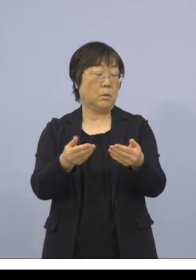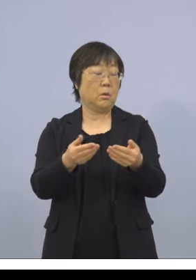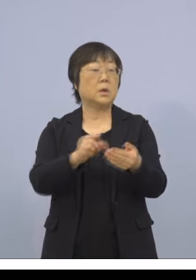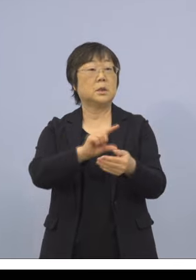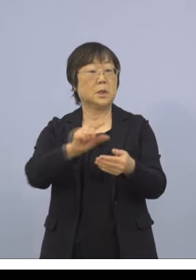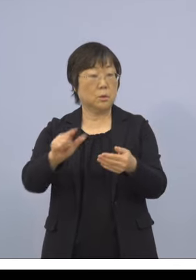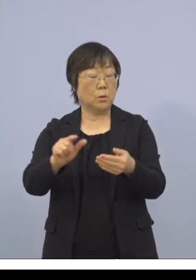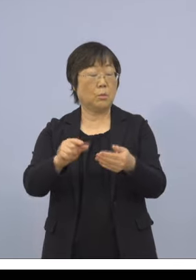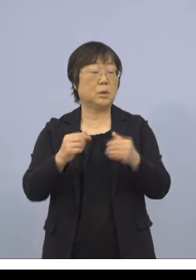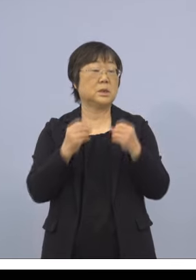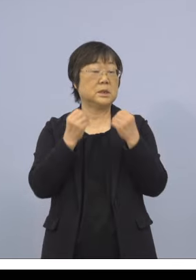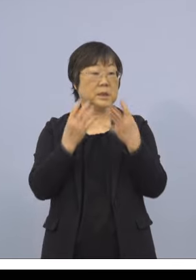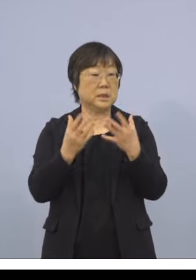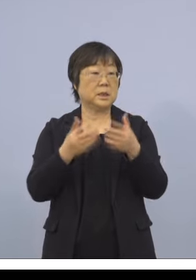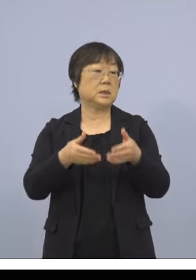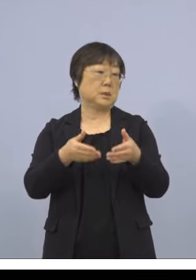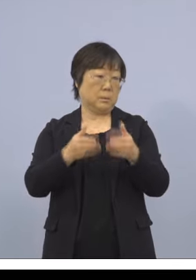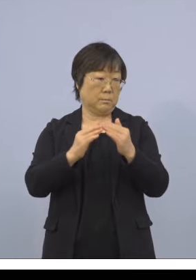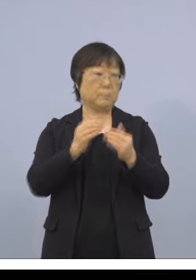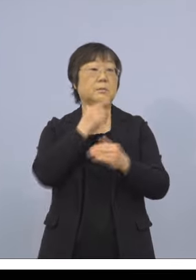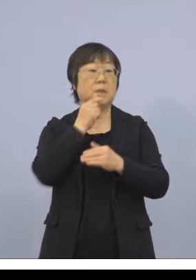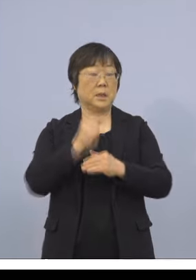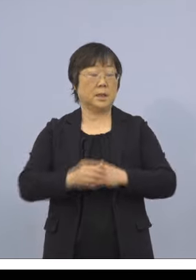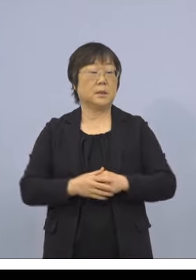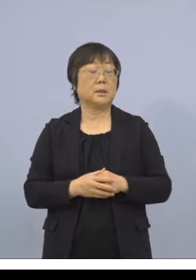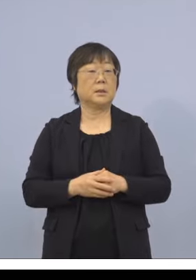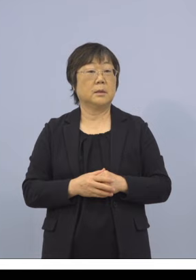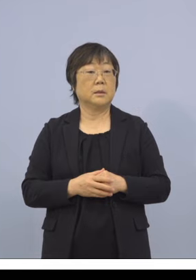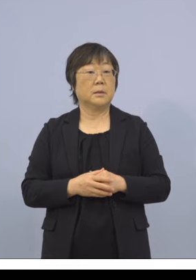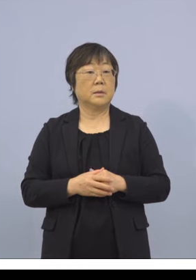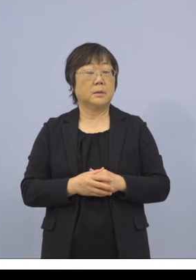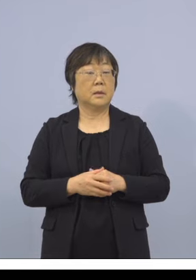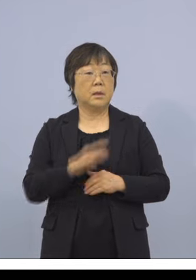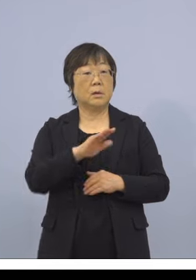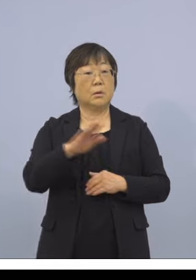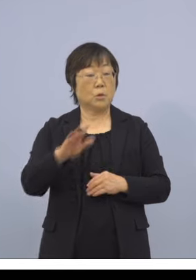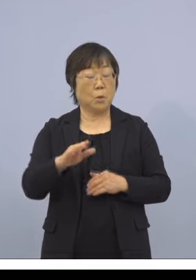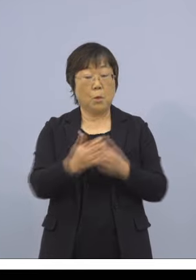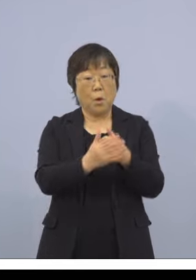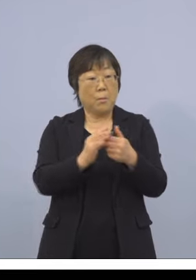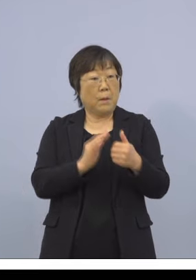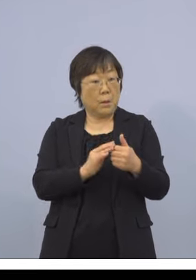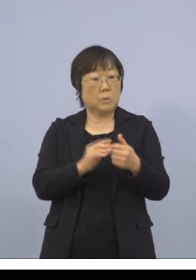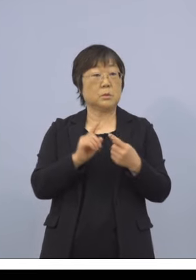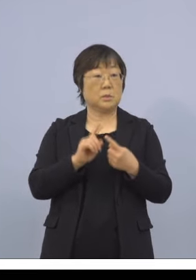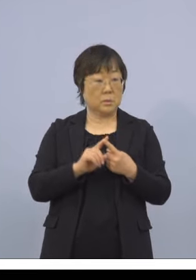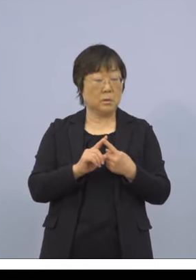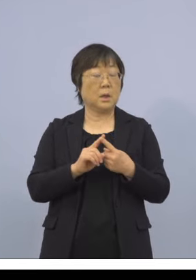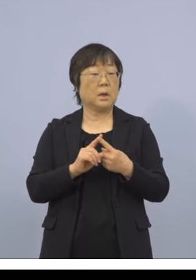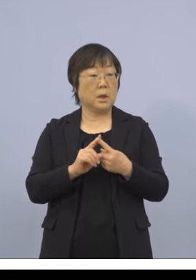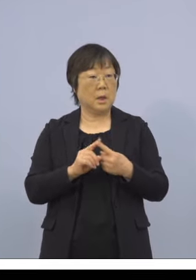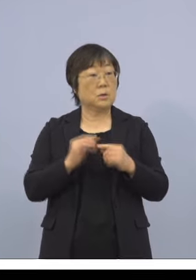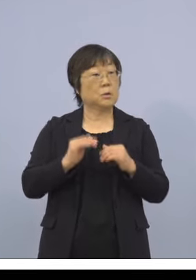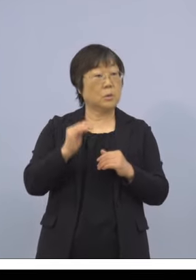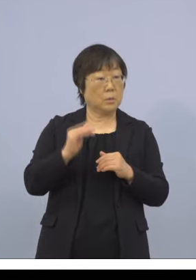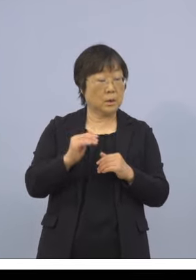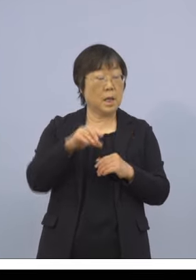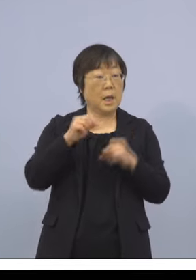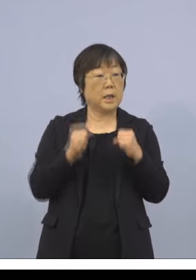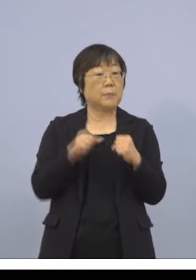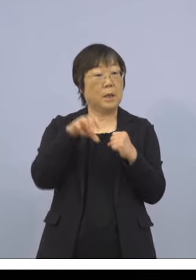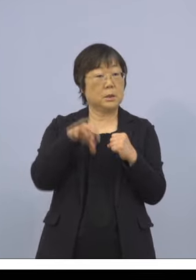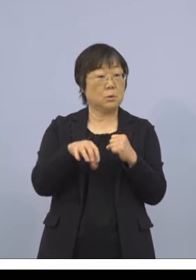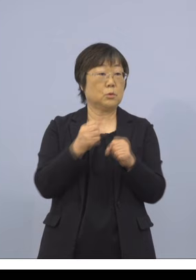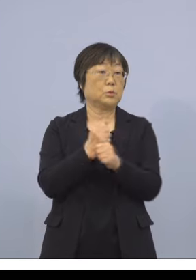も新規でやらせていただくと。で、子どもを見守る、そしてまたその上で居場所づく